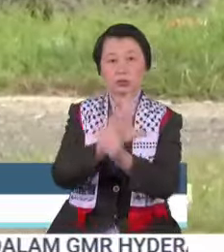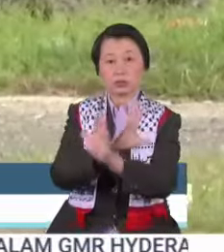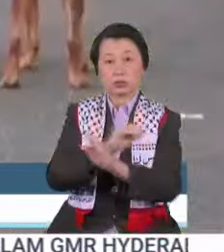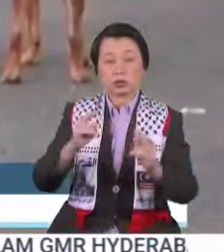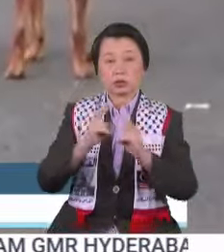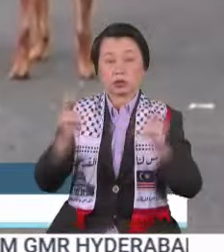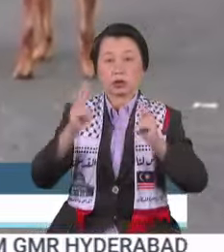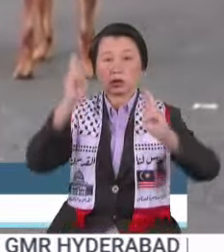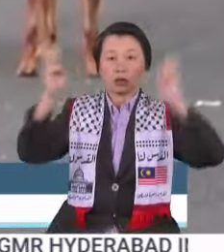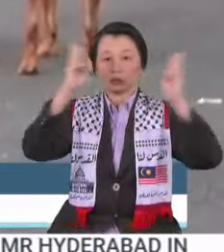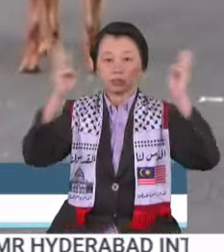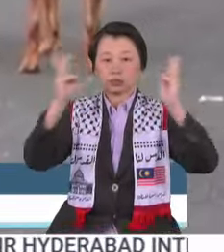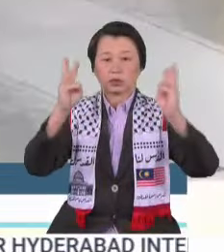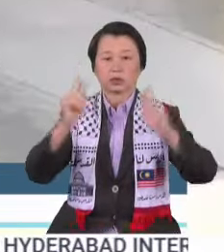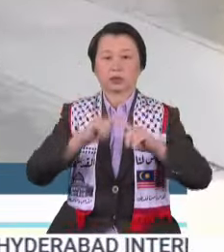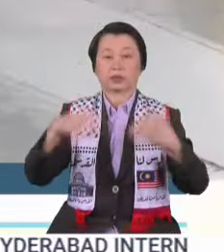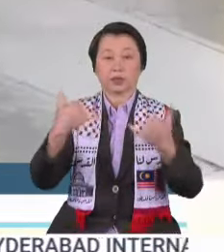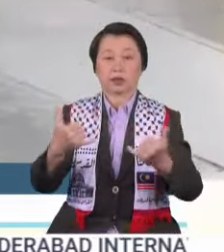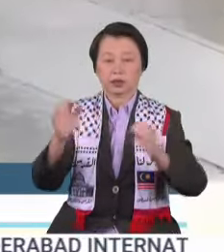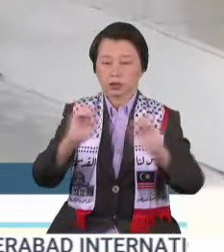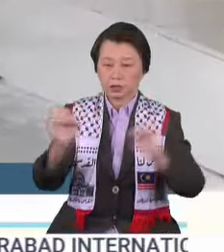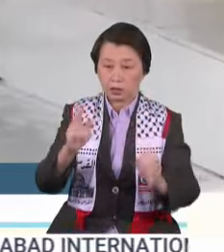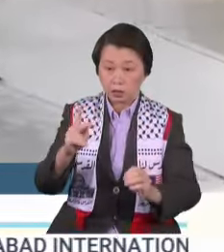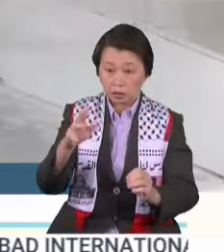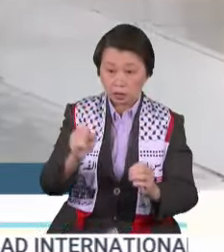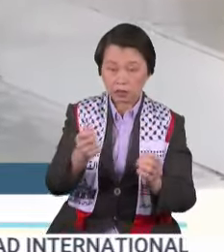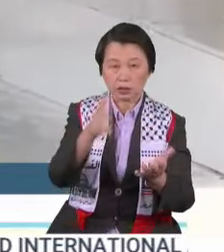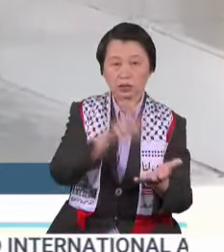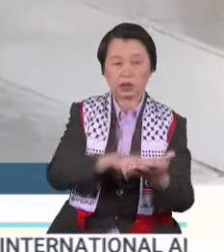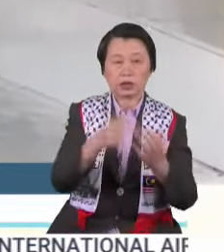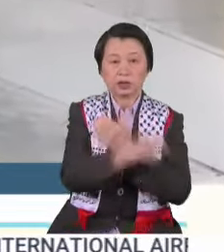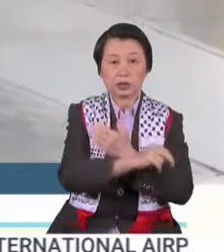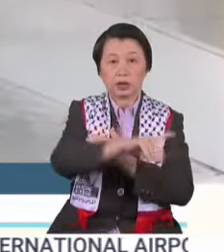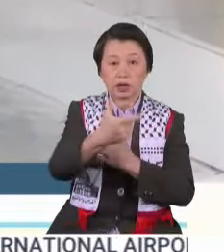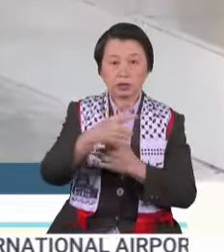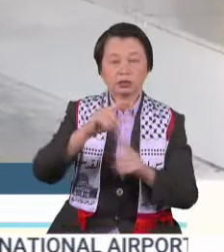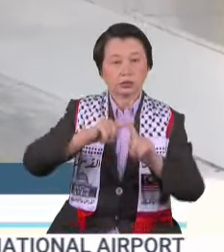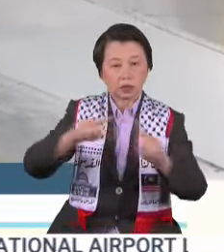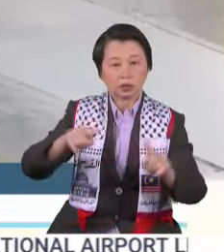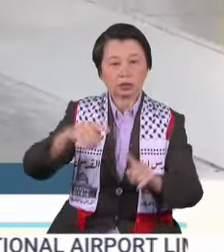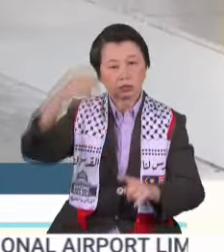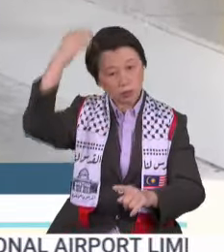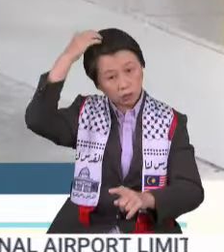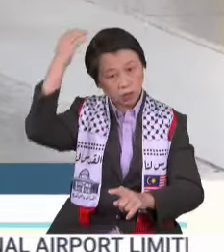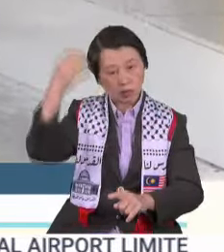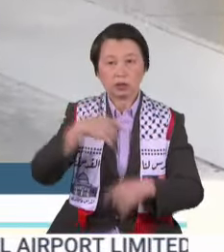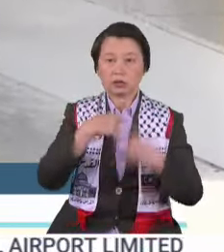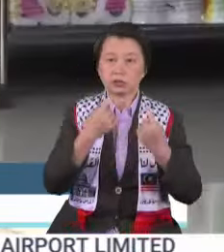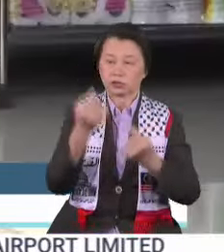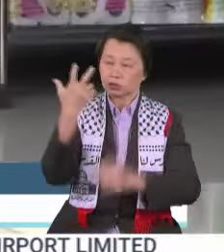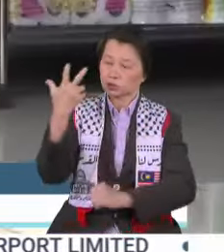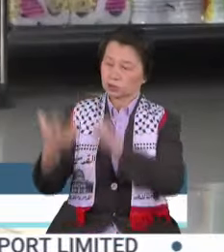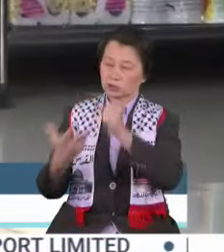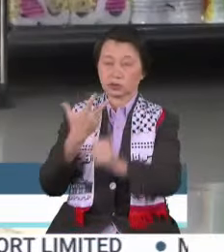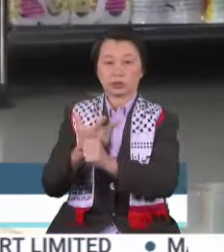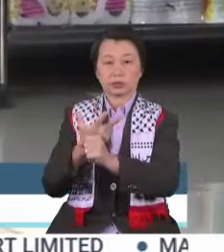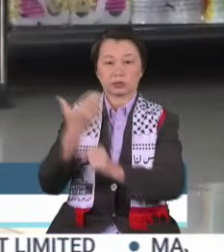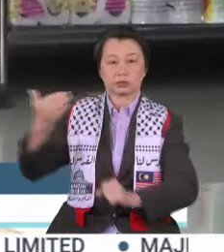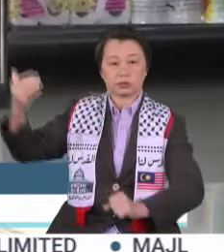agak membimbangkan. Namun setakat ini tiada kes yang dilaporkan di negeri lain kecuali di Selangor sejak 3 tahun lalu.